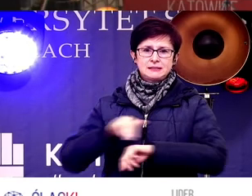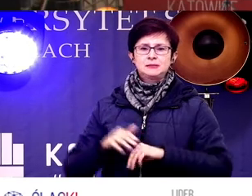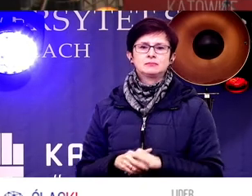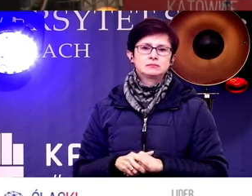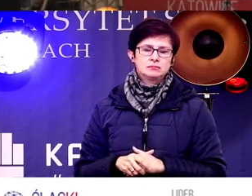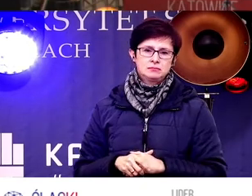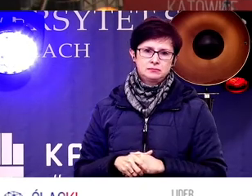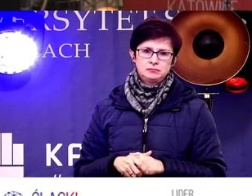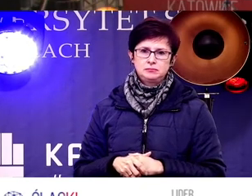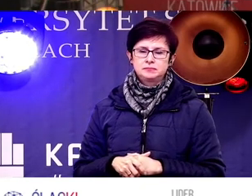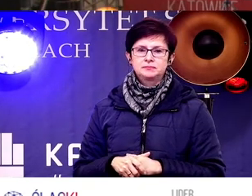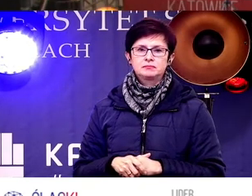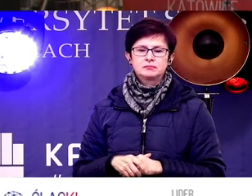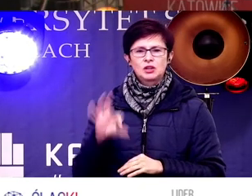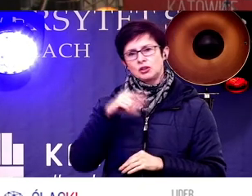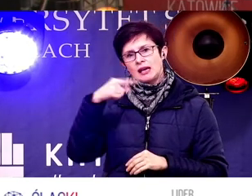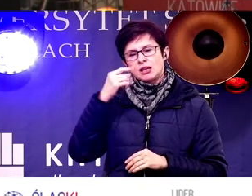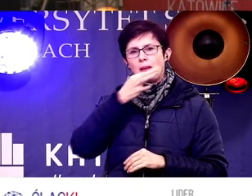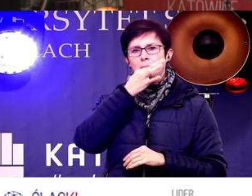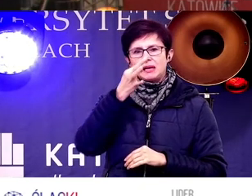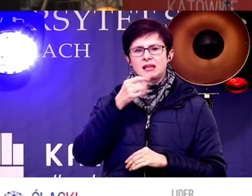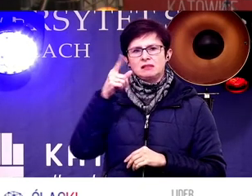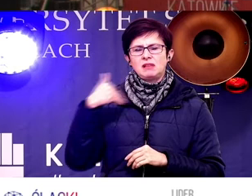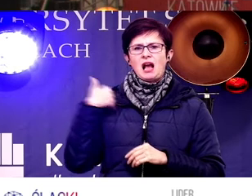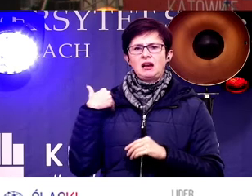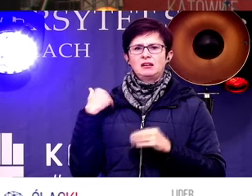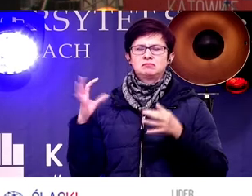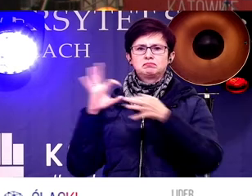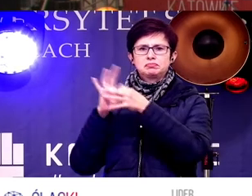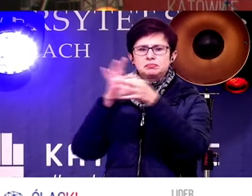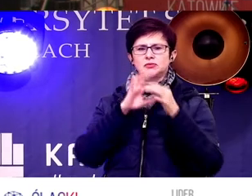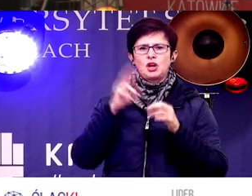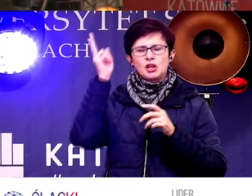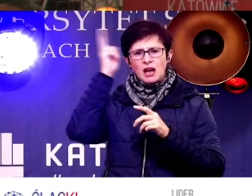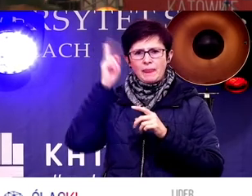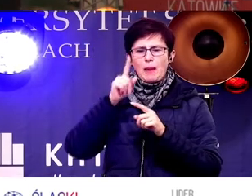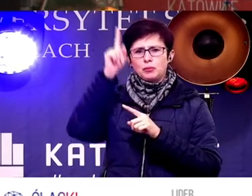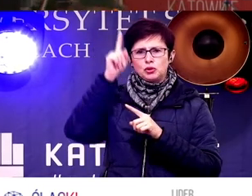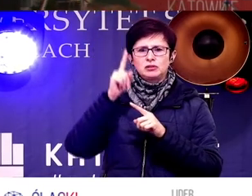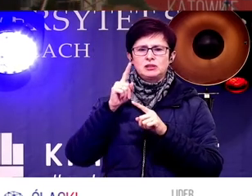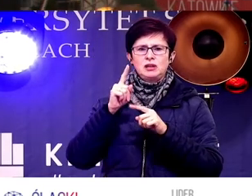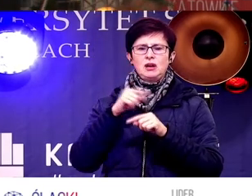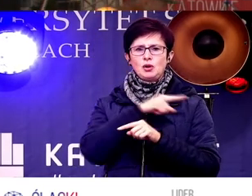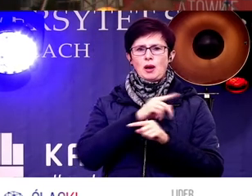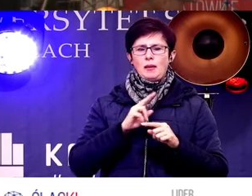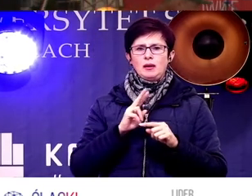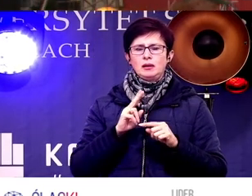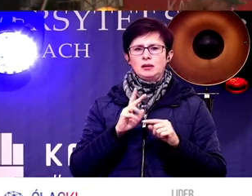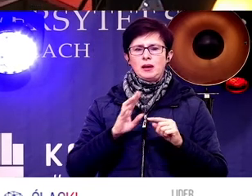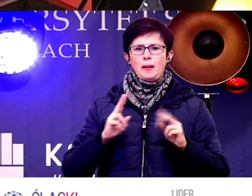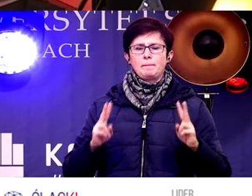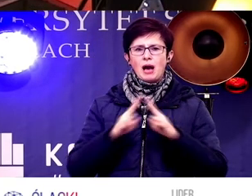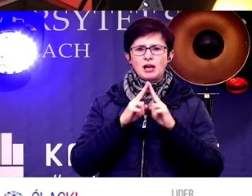pytanie, bo to jest Zjednoczone Królestwo Wielkiej Brytanii i Irlandii Północnej. Tutaj mamy Paryż,